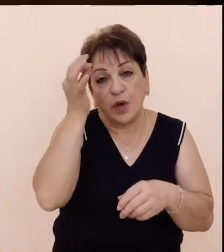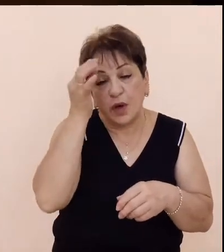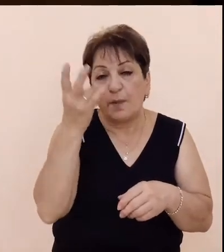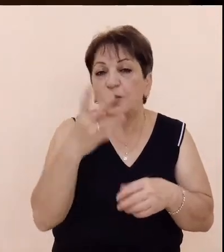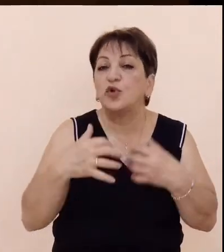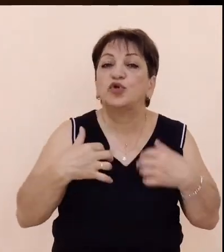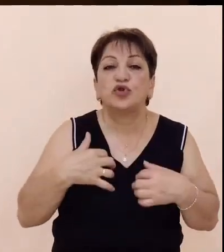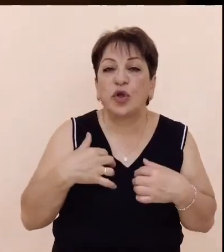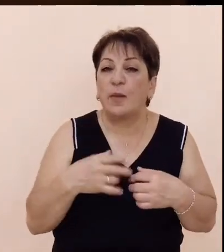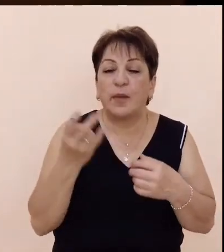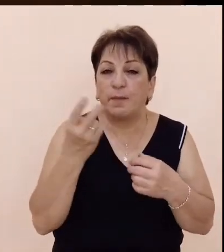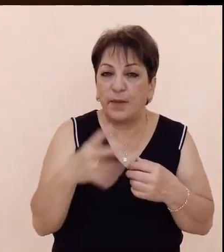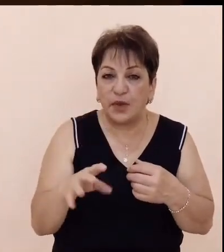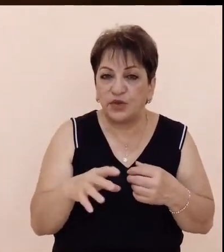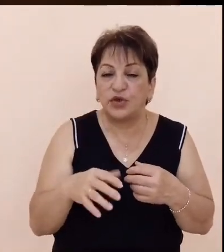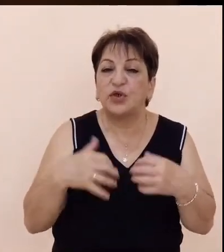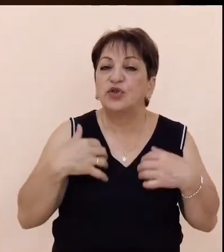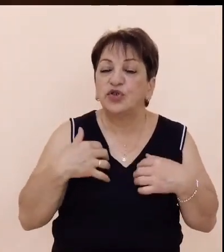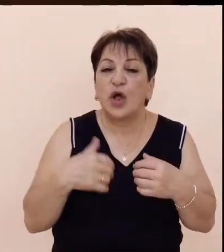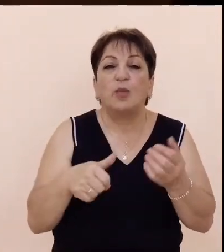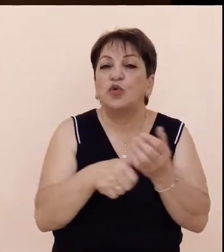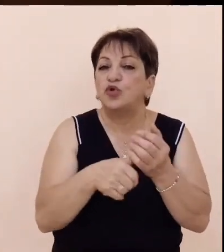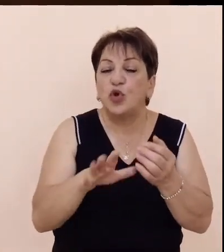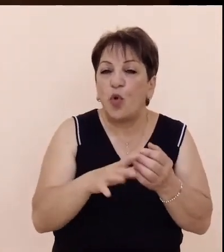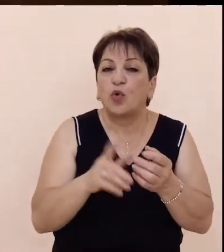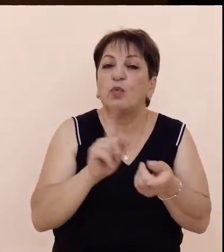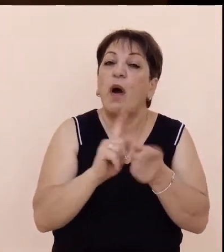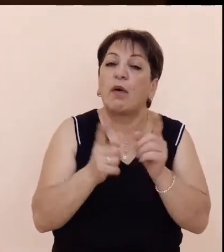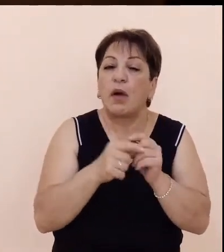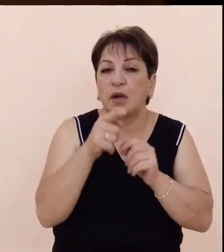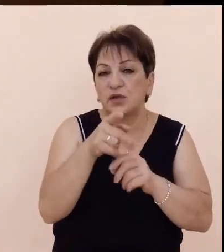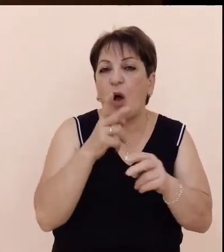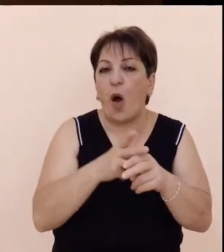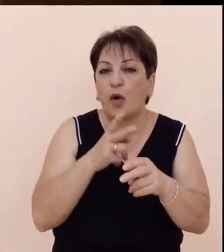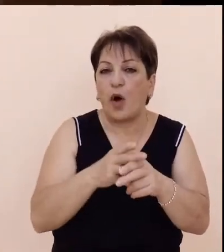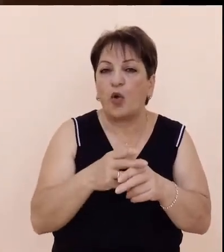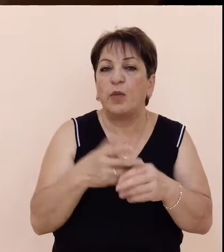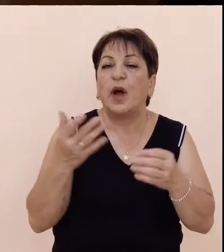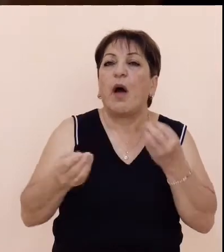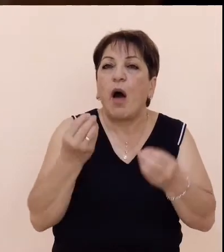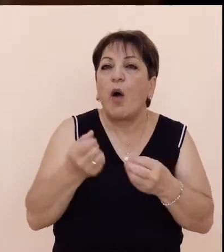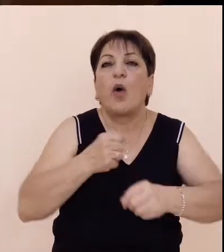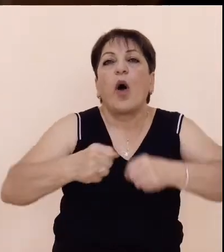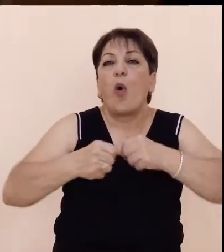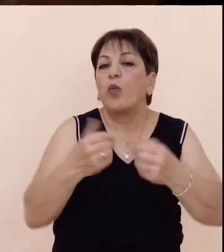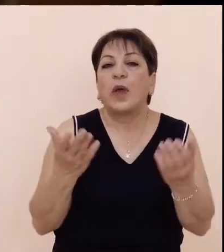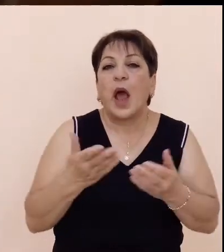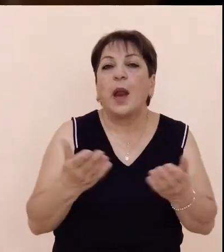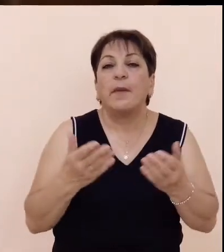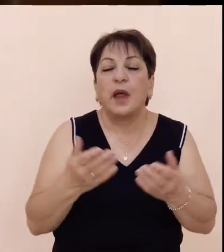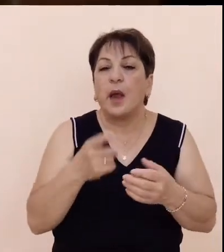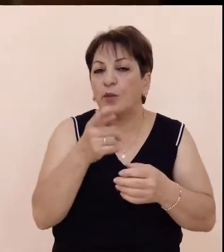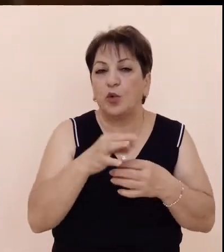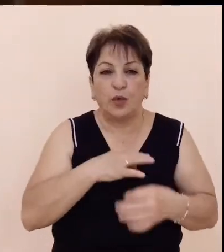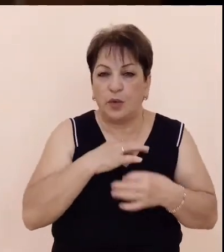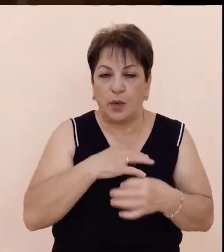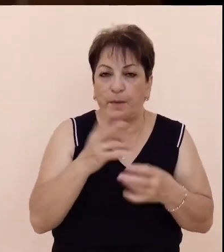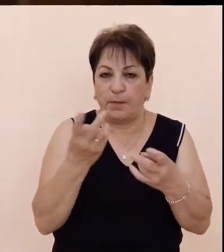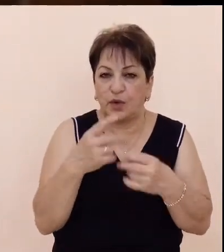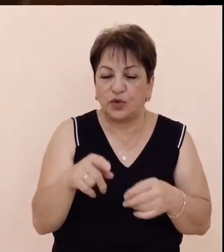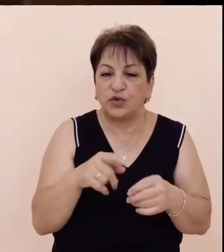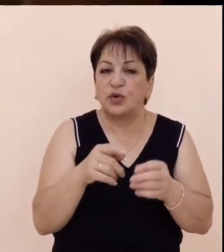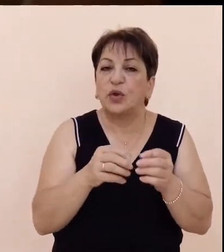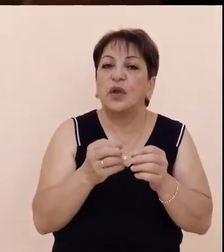ավելորդ շտապողականությունը ոչ միայն չի նպաստում, այլև խանգարում է երեխայի առաջին շարժումներին։ Մինչ այդ,